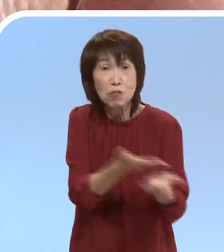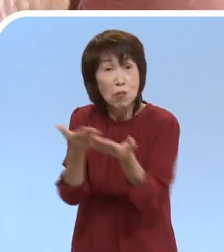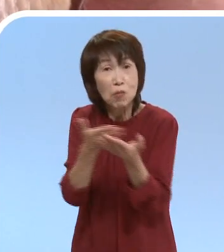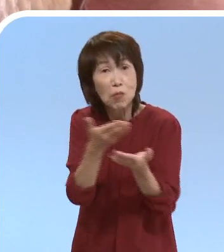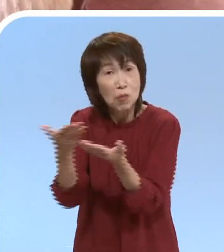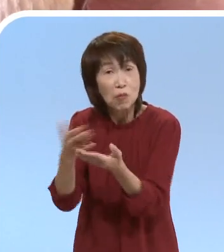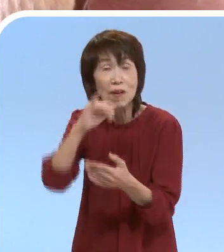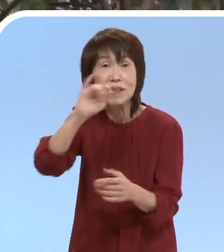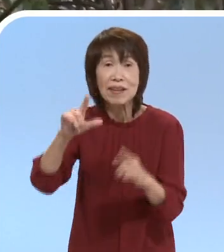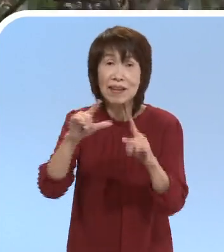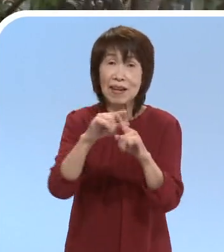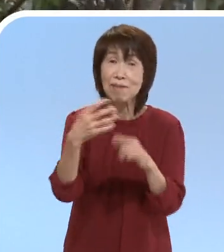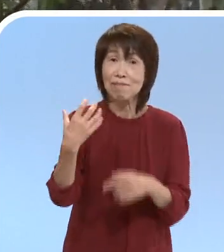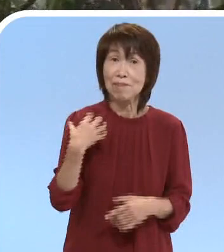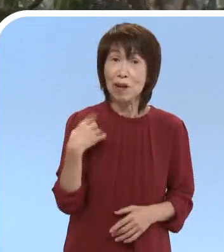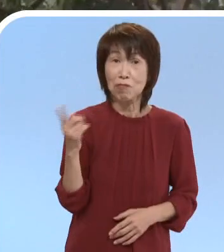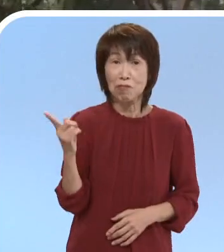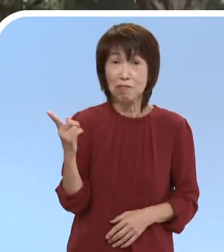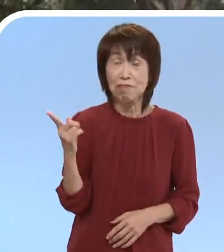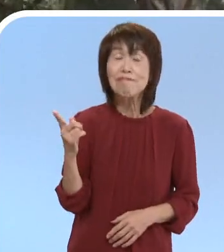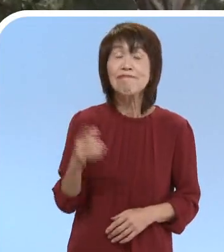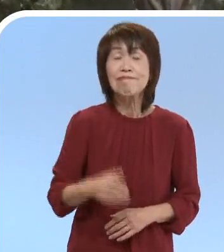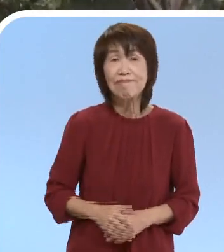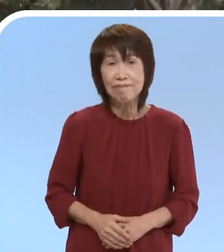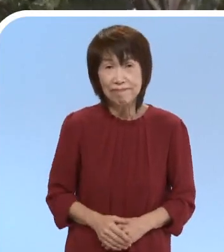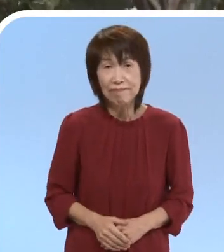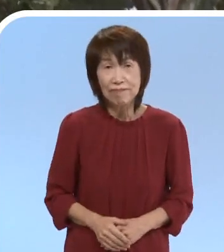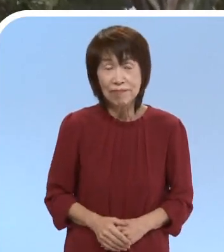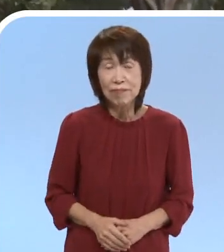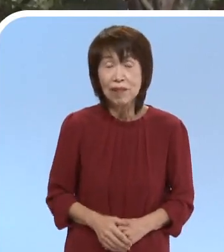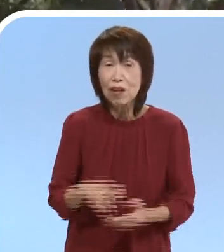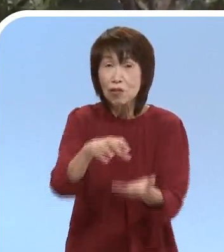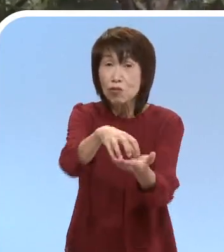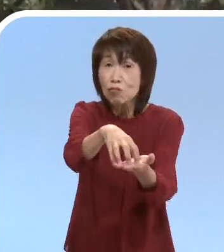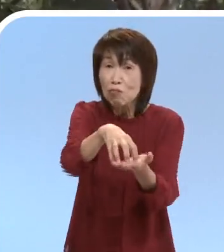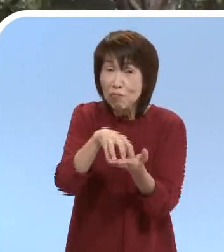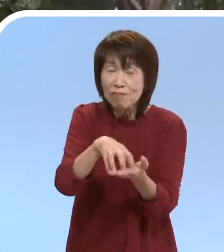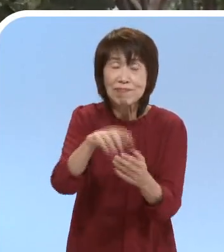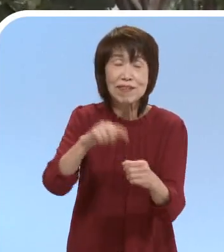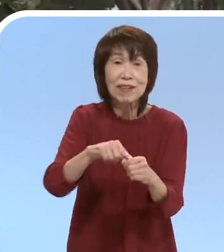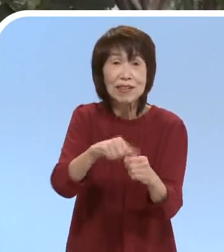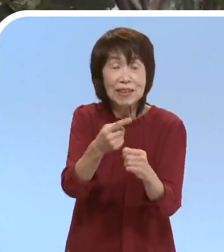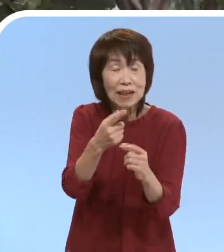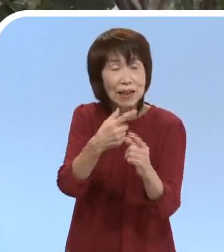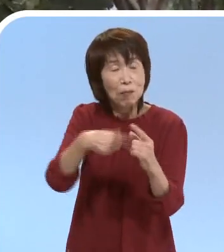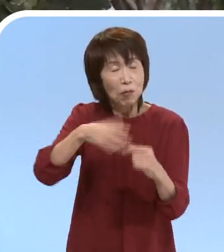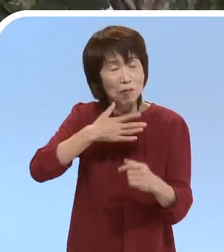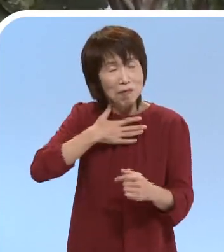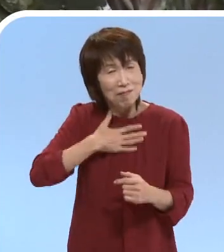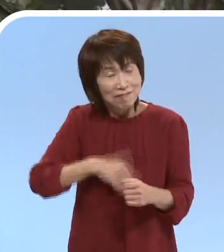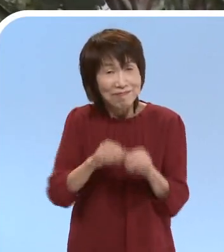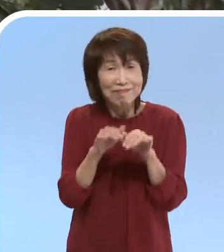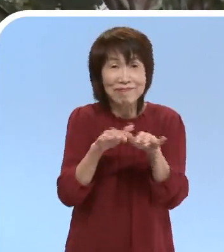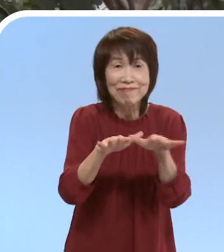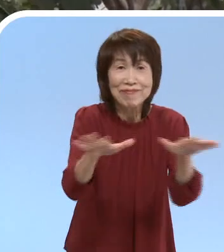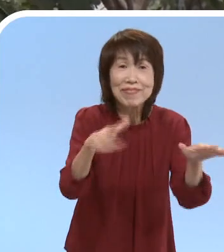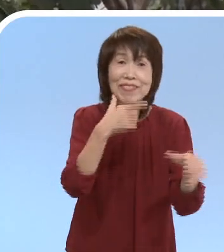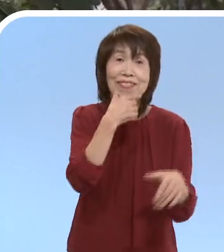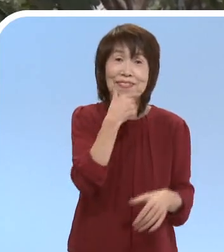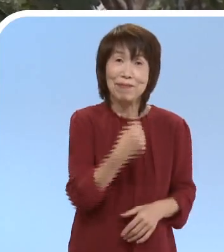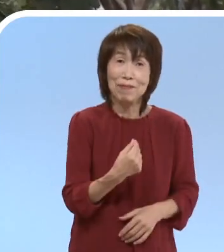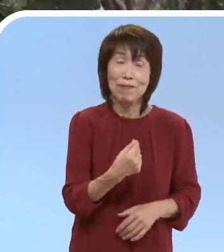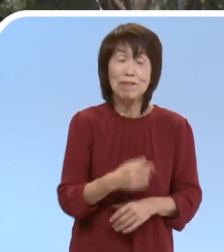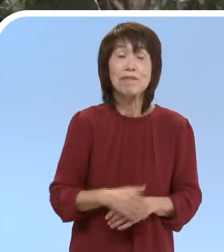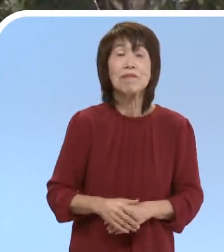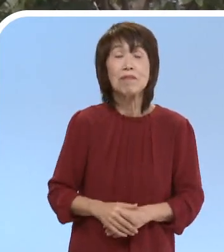。 産地を預かっている身としては、やっぱりこれを機にもっと盛り上げていかなあかんな